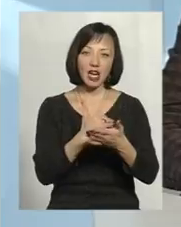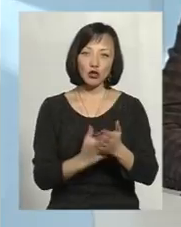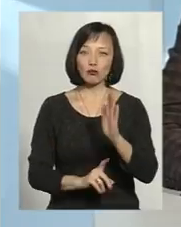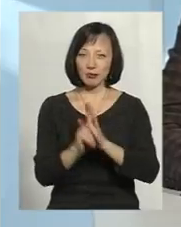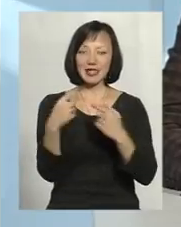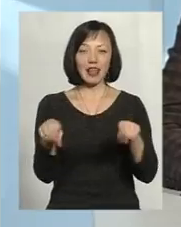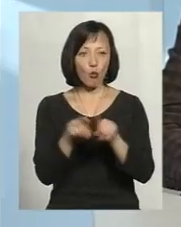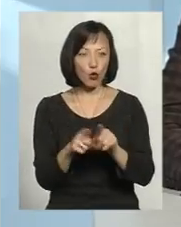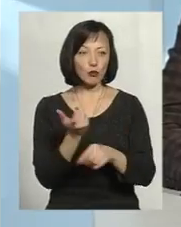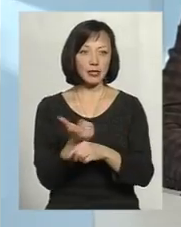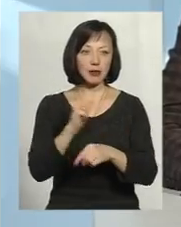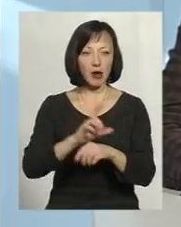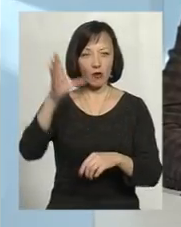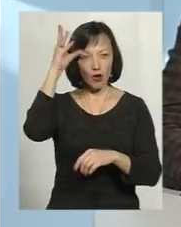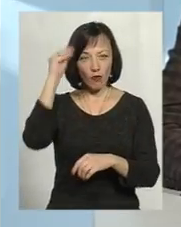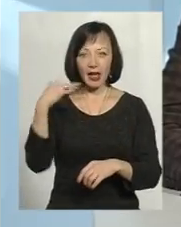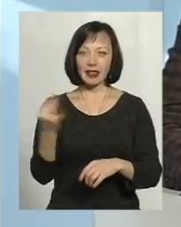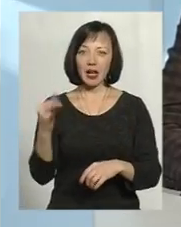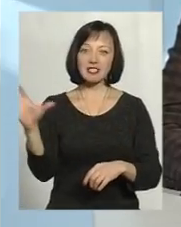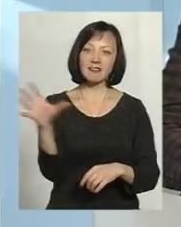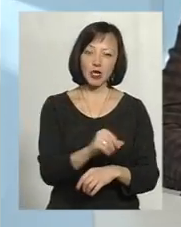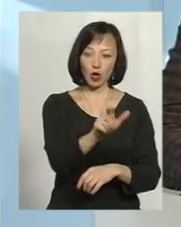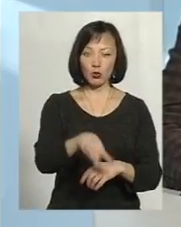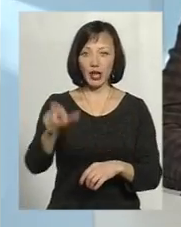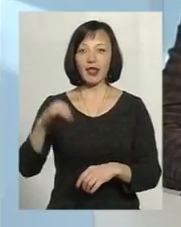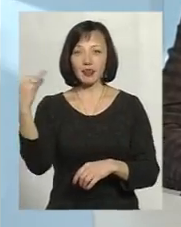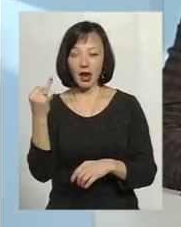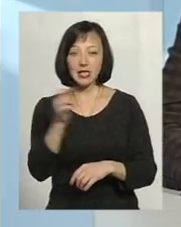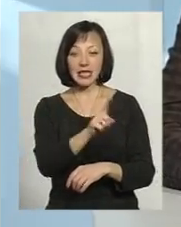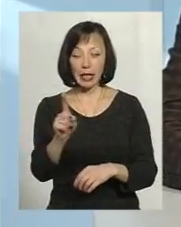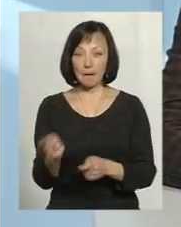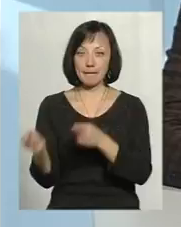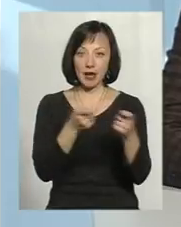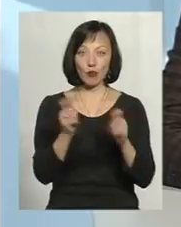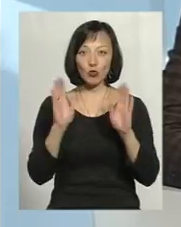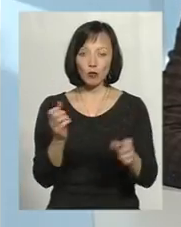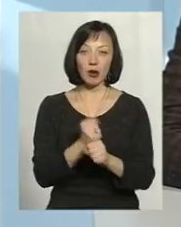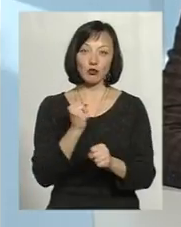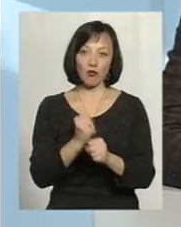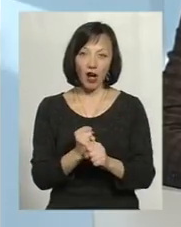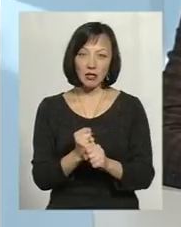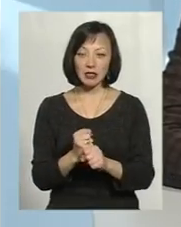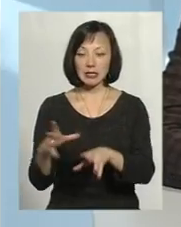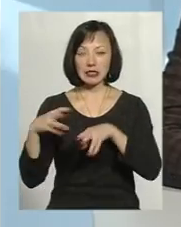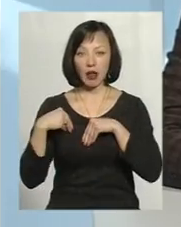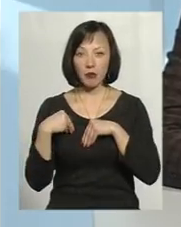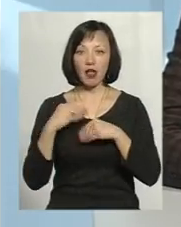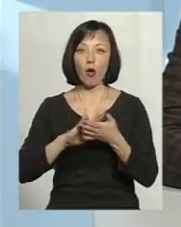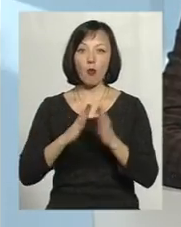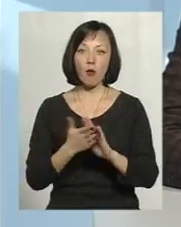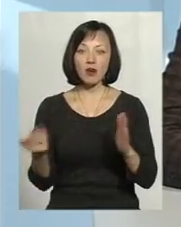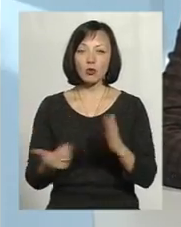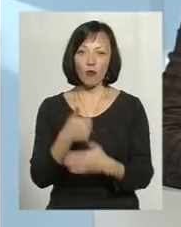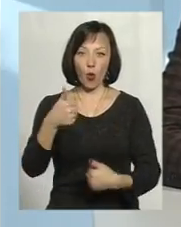щоб вона максимально враховувала інтереси всіх мешканців і інтереси тих перевізників, які будуть працювати з нами вже на умовах